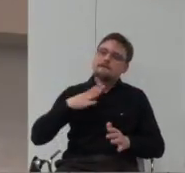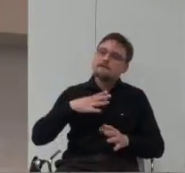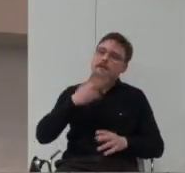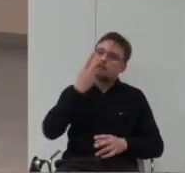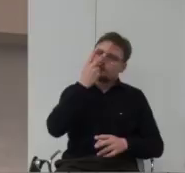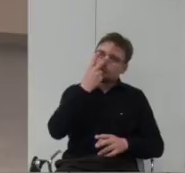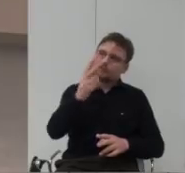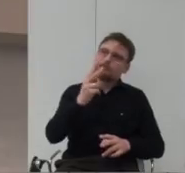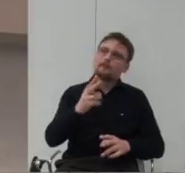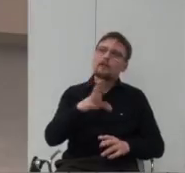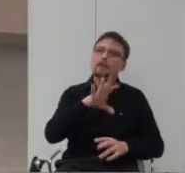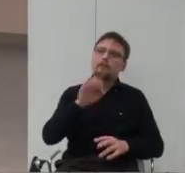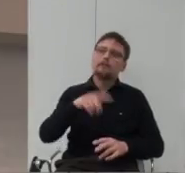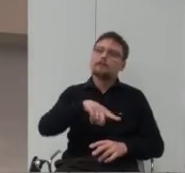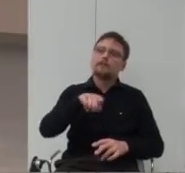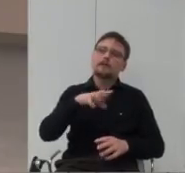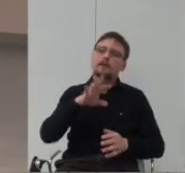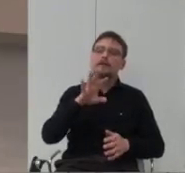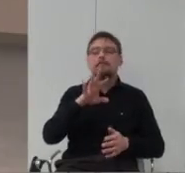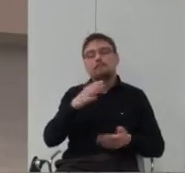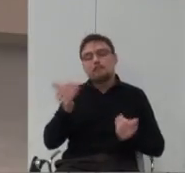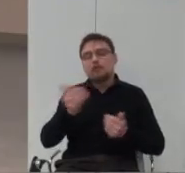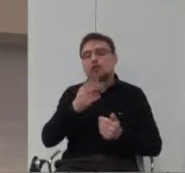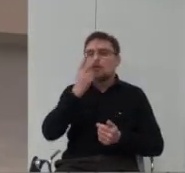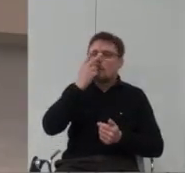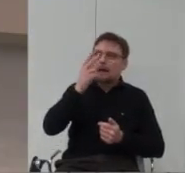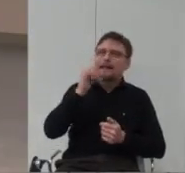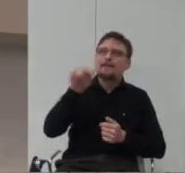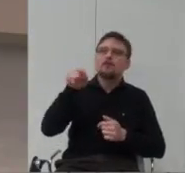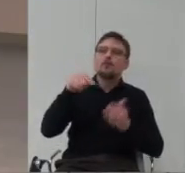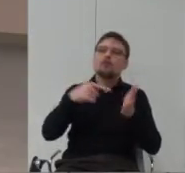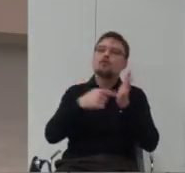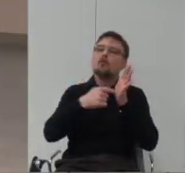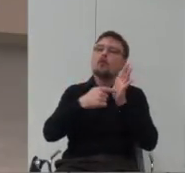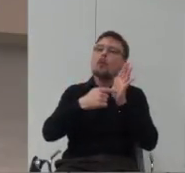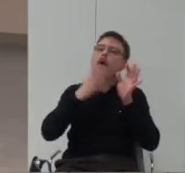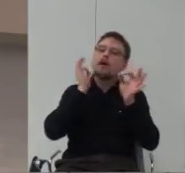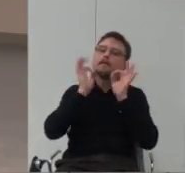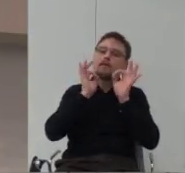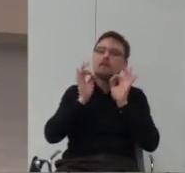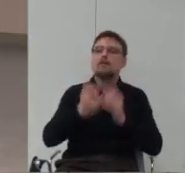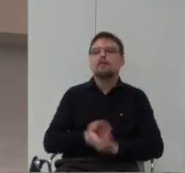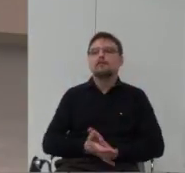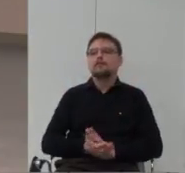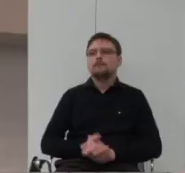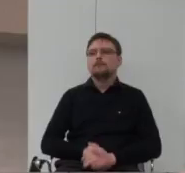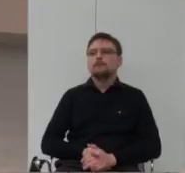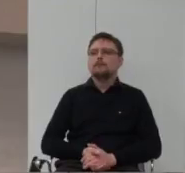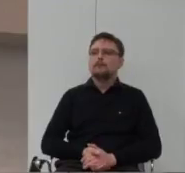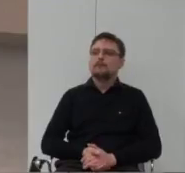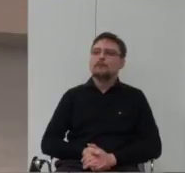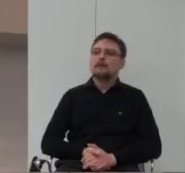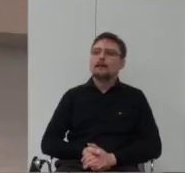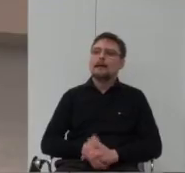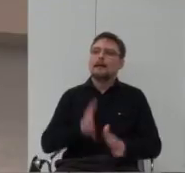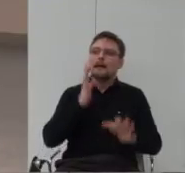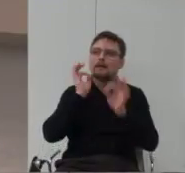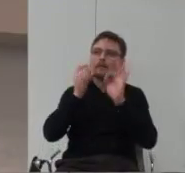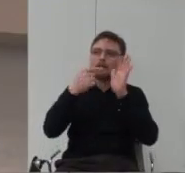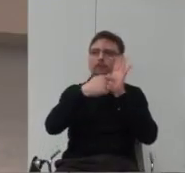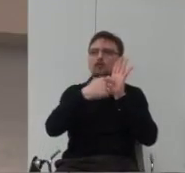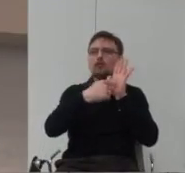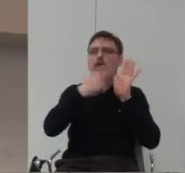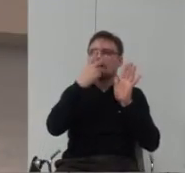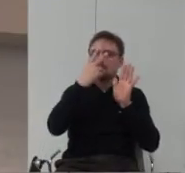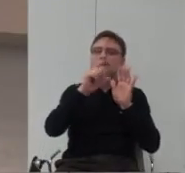życia czy jakości przestrzeni. Tu warto się przyjrzeć może, bo Państwo wszyscy pewnie macie dostęp do takich danych, ale